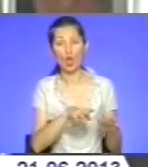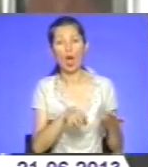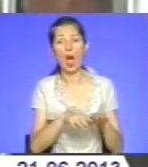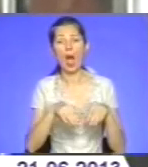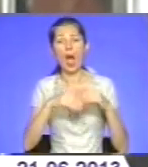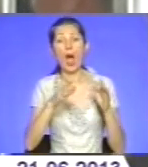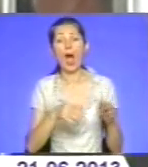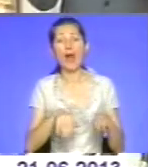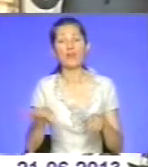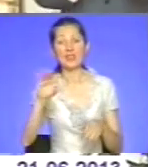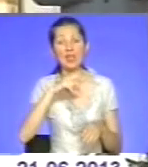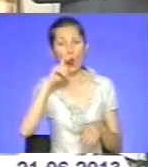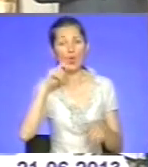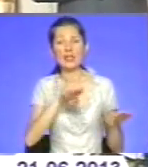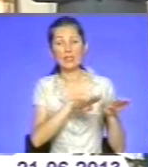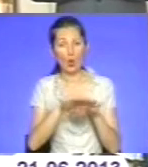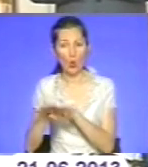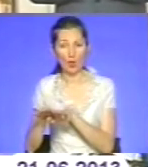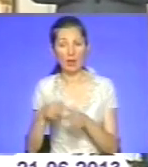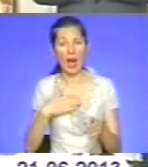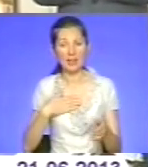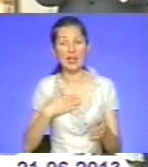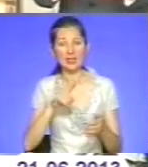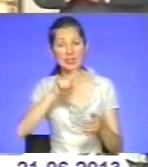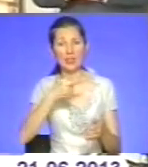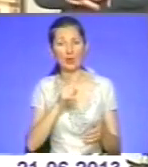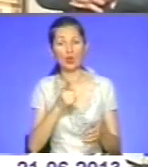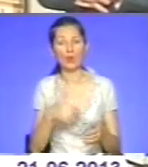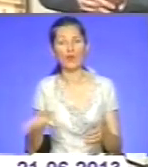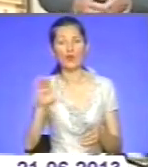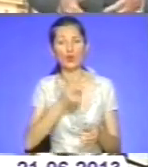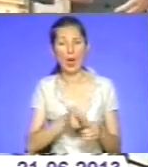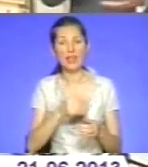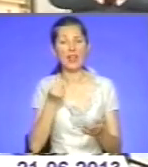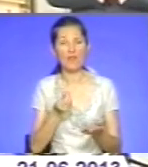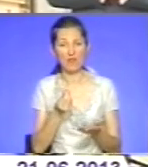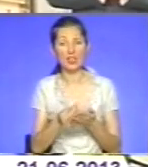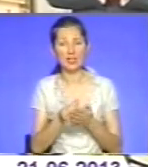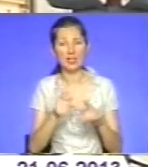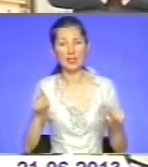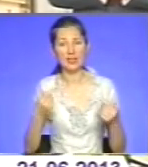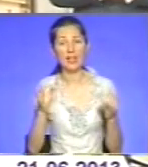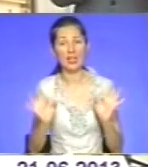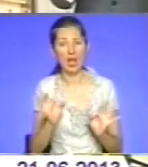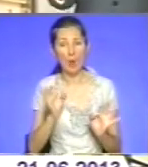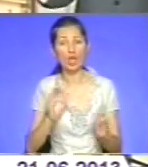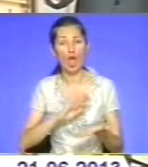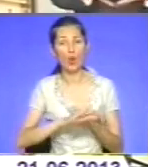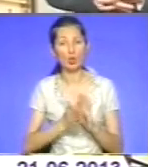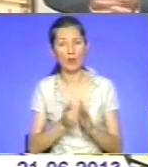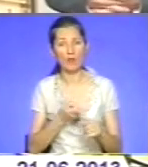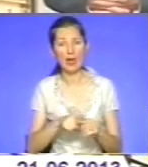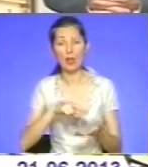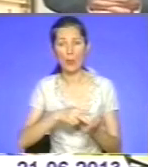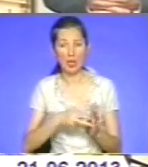всеукраїнський рівень. От нас потрібно що? Всього? Це фінансування, створення нормальних умов. В цьому плані ми робимо